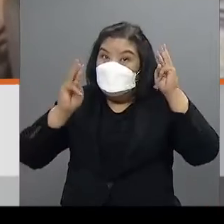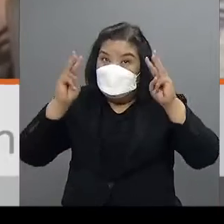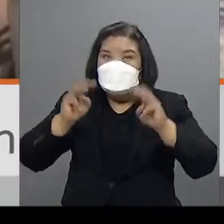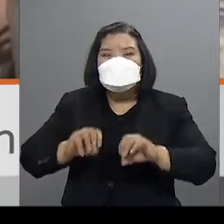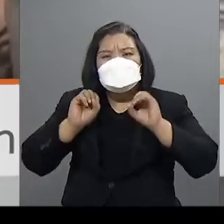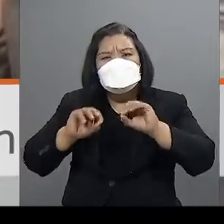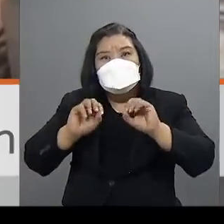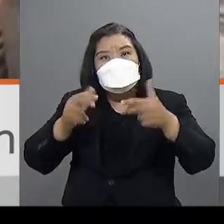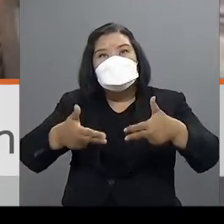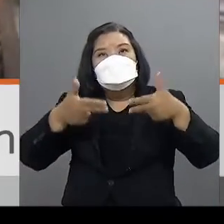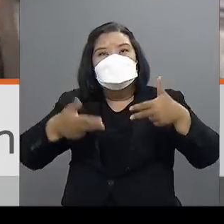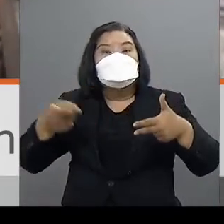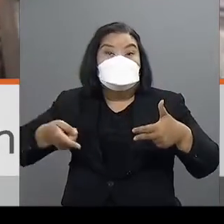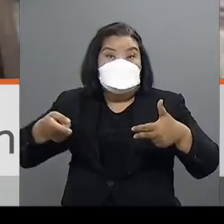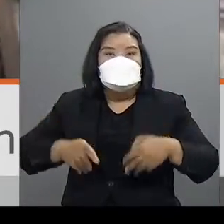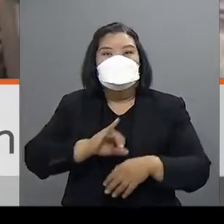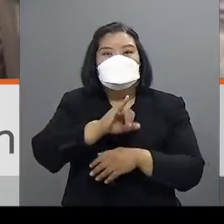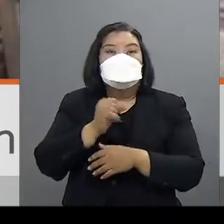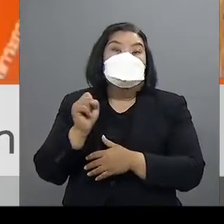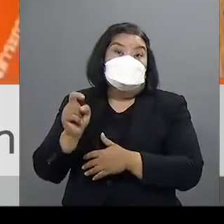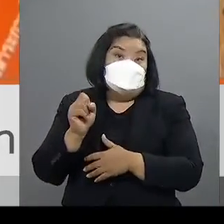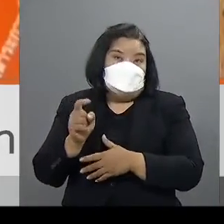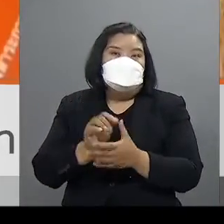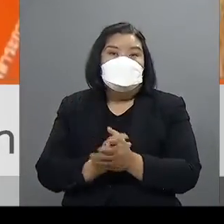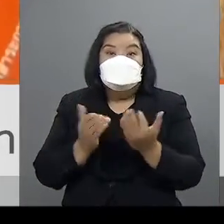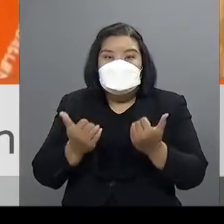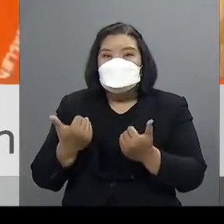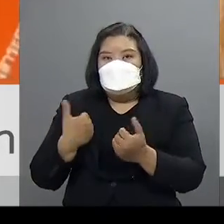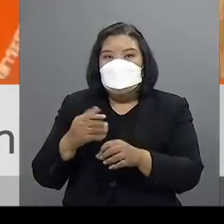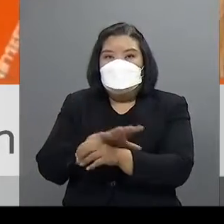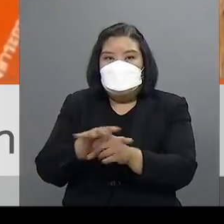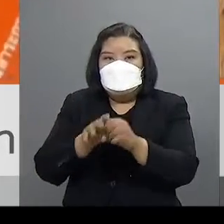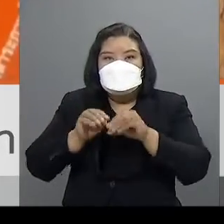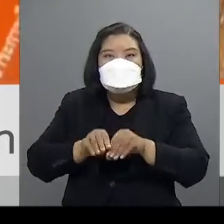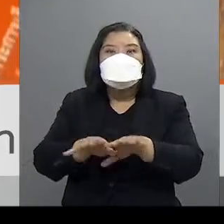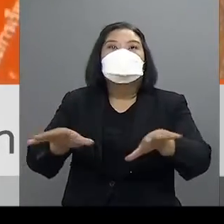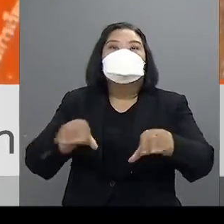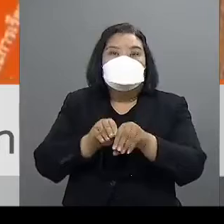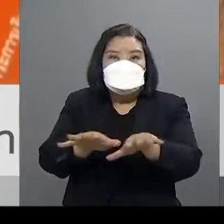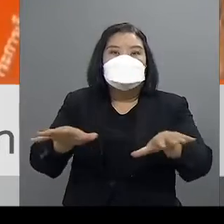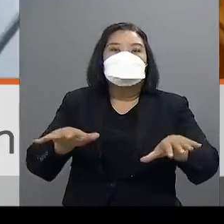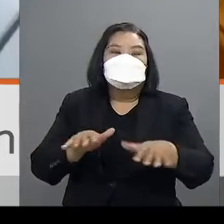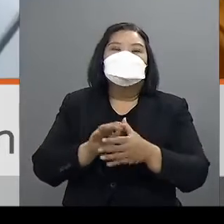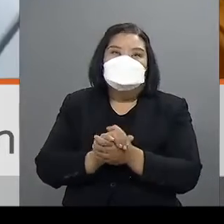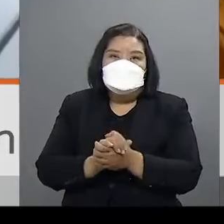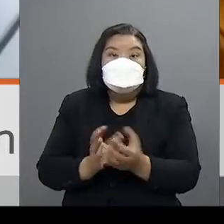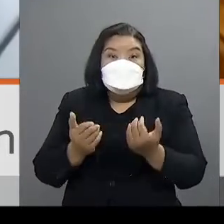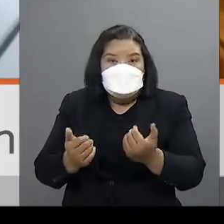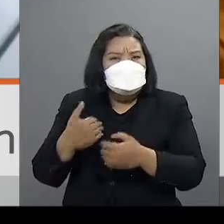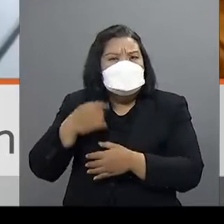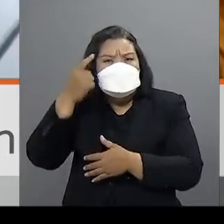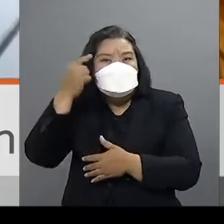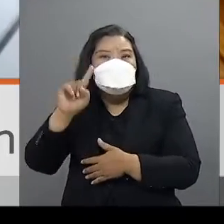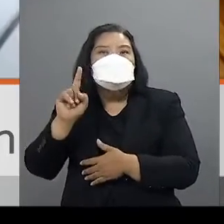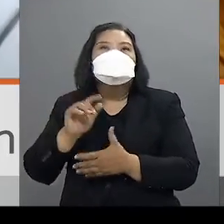ป็นประจำทุกวันอยู่นะคะหลังสถานการณ์โควิด -19 ยังคงมีการแพร่ระบาดอย่างต่อเนื่องและก็ยังไม่มีความชัดเจนว่าจะสาม